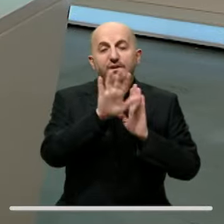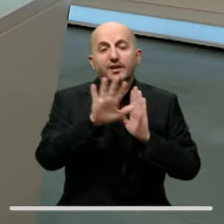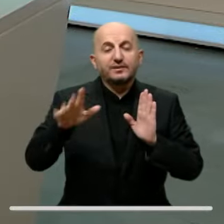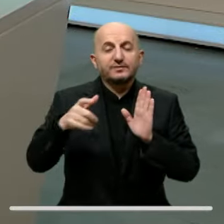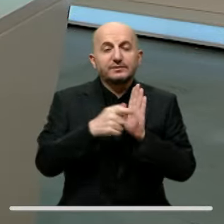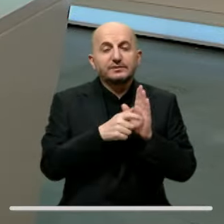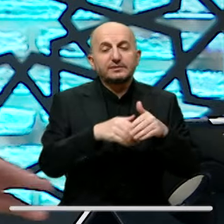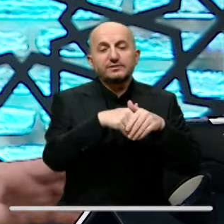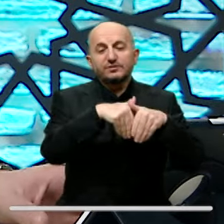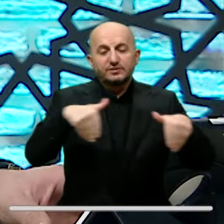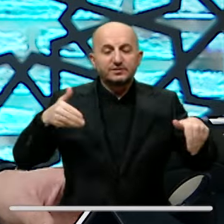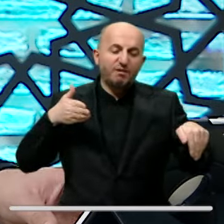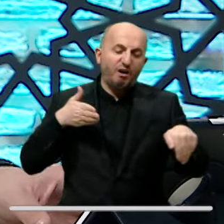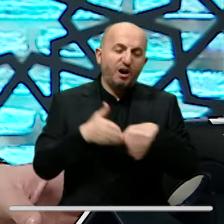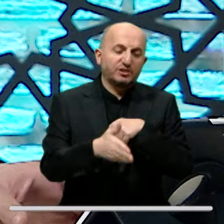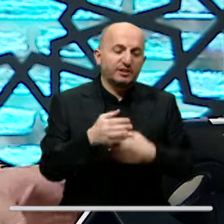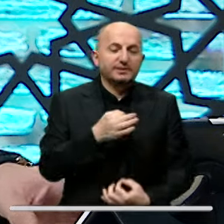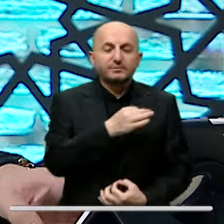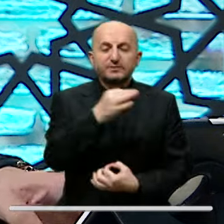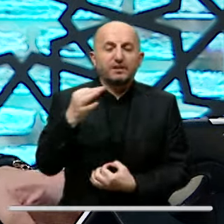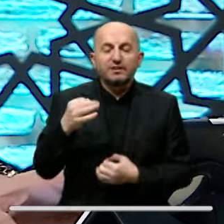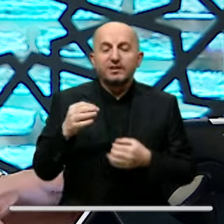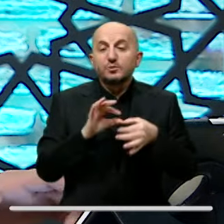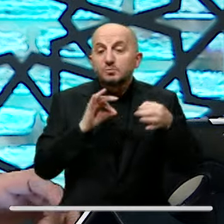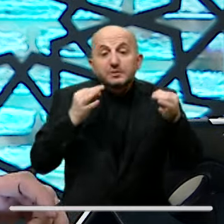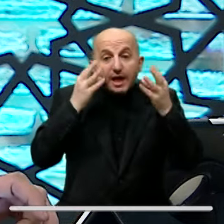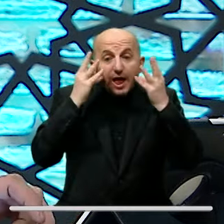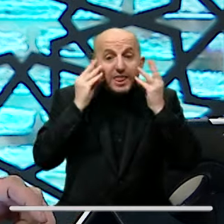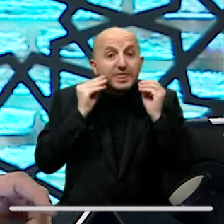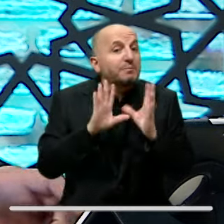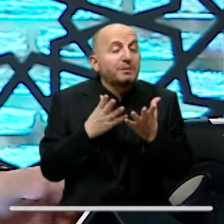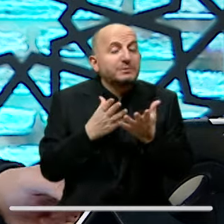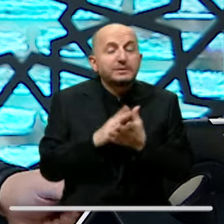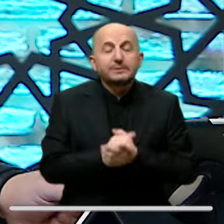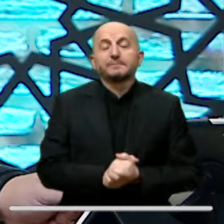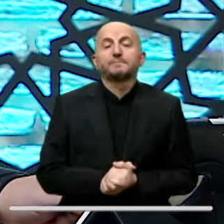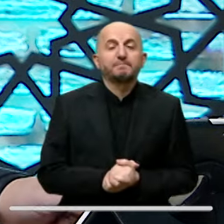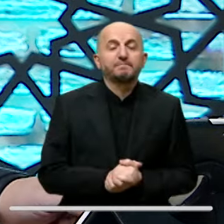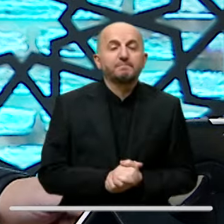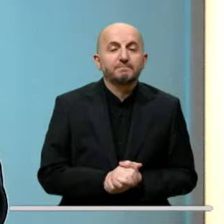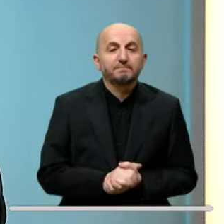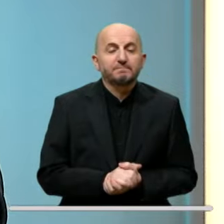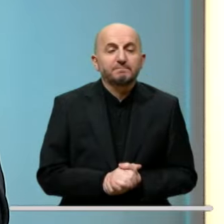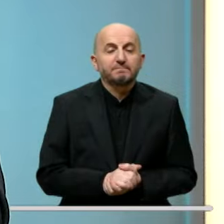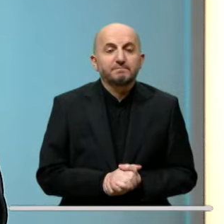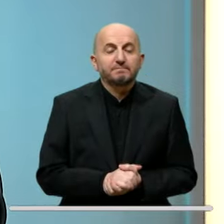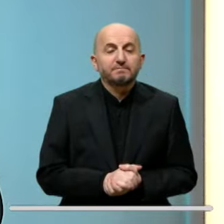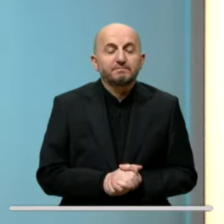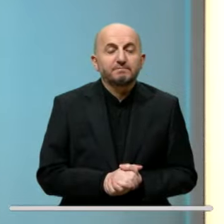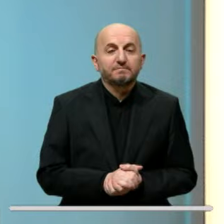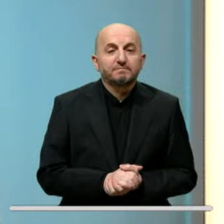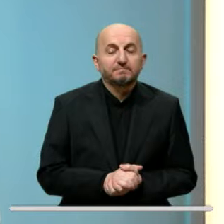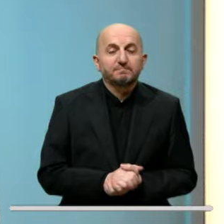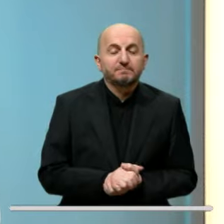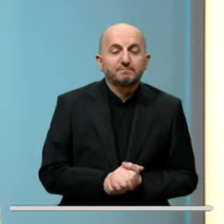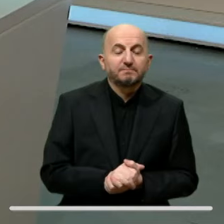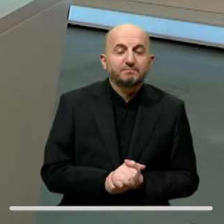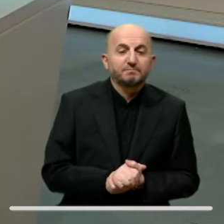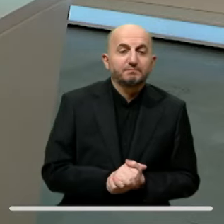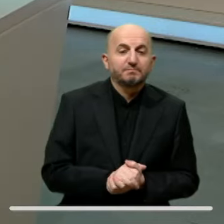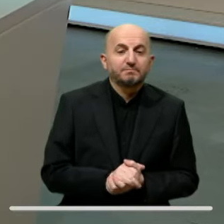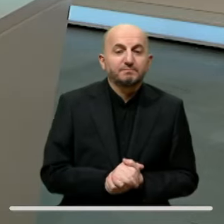sınırı aşanlar ifadesini biraz tam anlayamamış izleyicimiz. Ayet-i kerime hatırınıza geldi mi hocam? Evet. Neyi kastediyor Cenab-ı Allah?